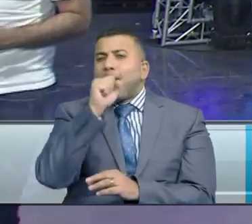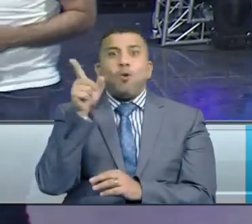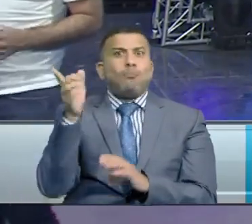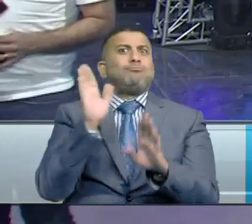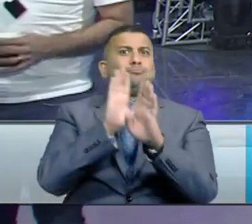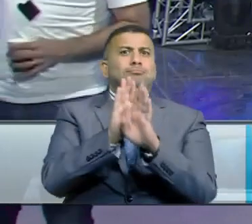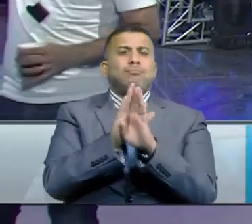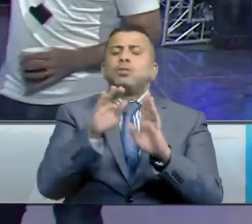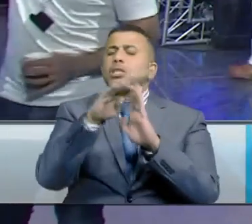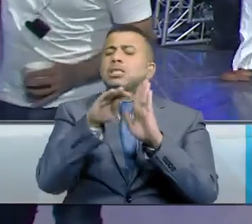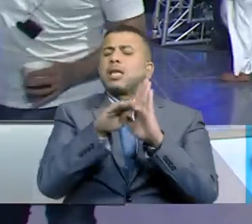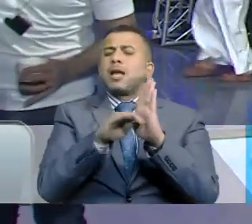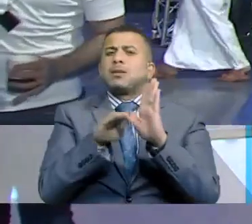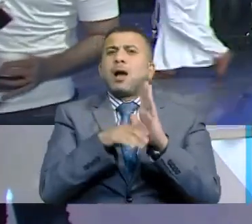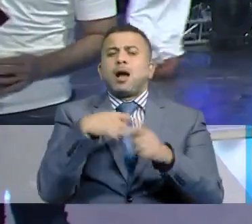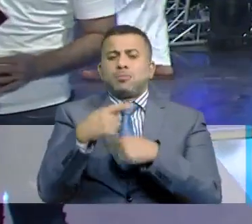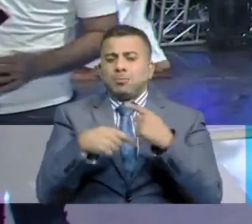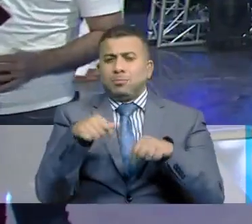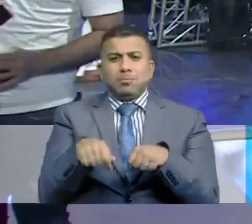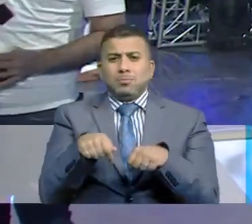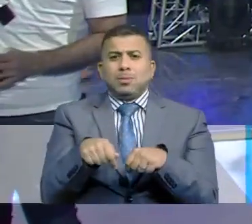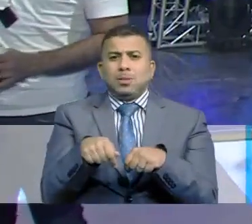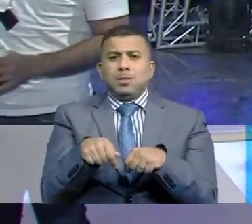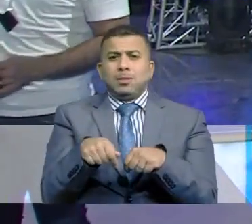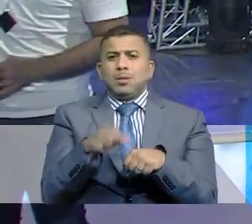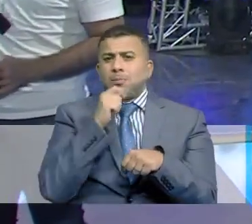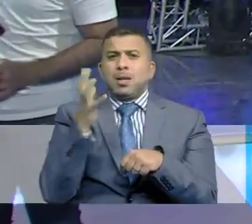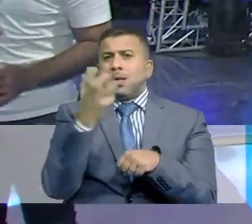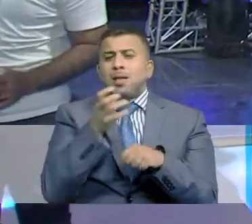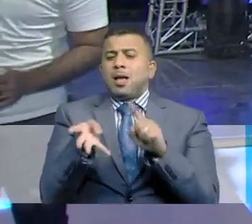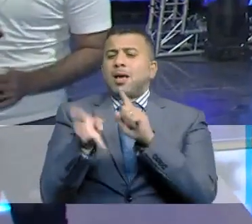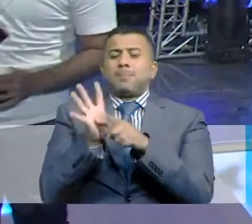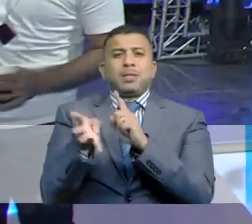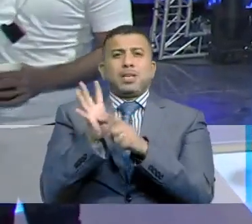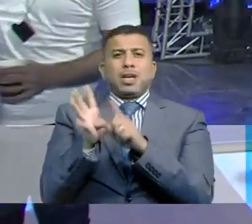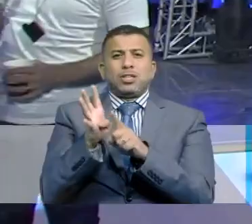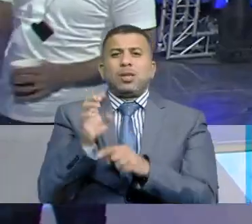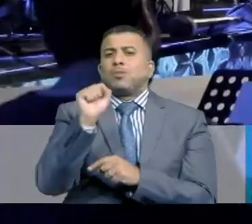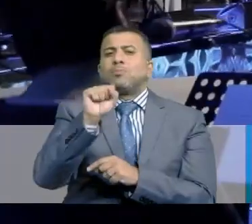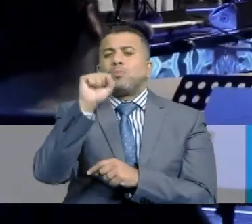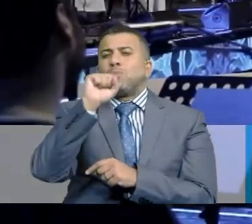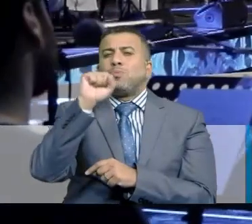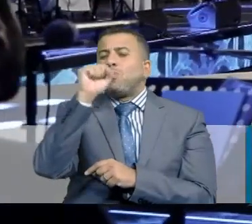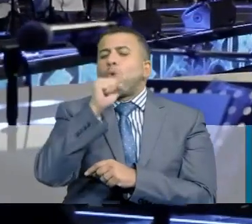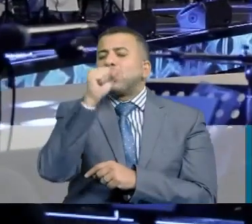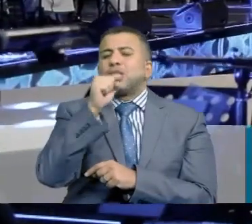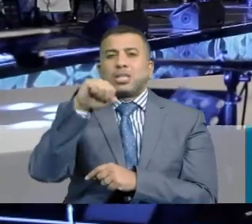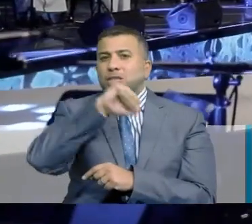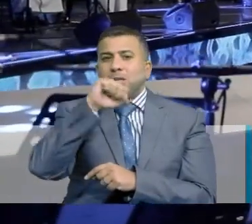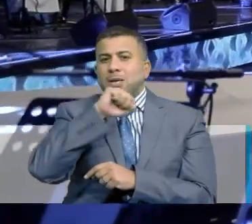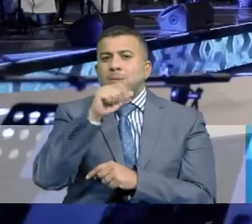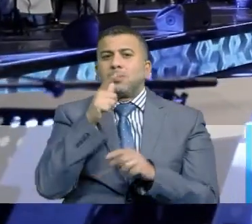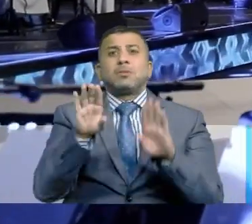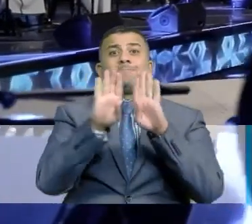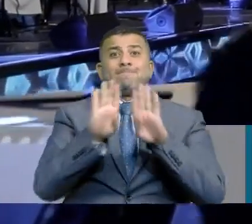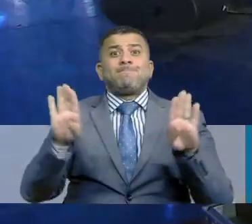الاستعدادات قائمة في هذا الموسم النسخة 14 لمنشد الشارقة، بدءا من تحضير